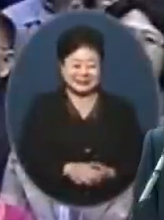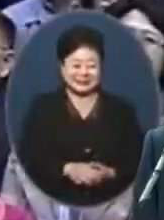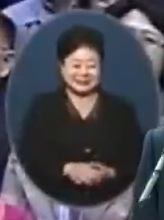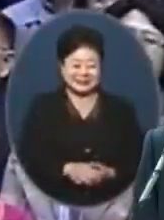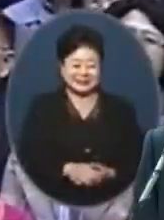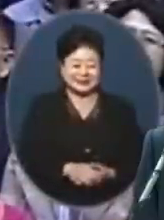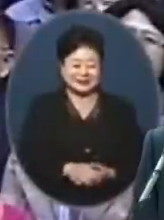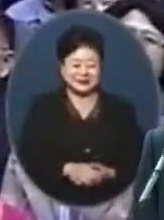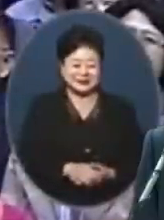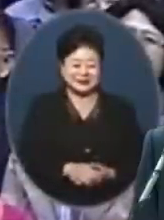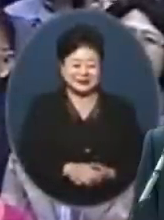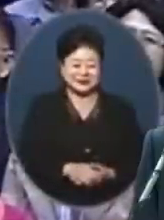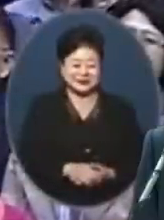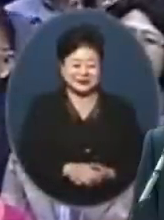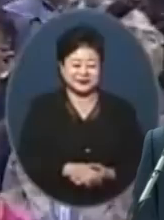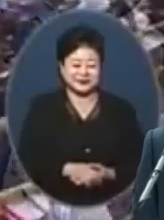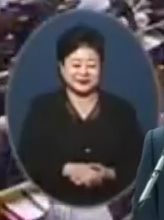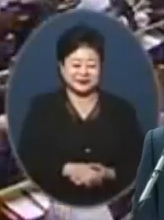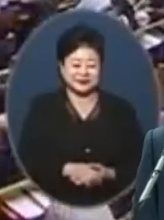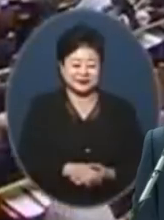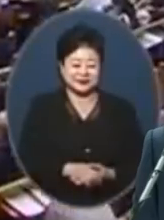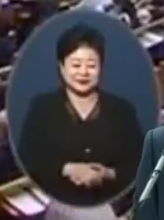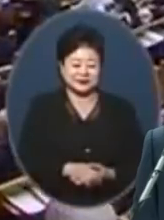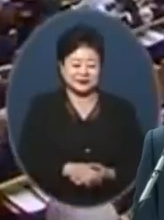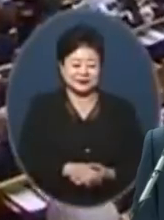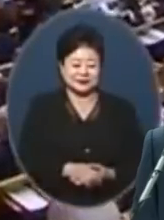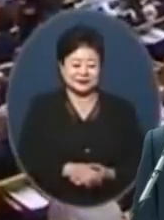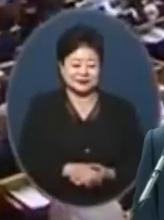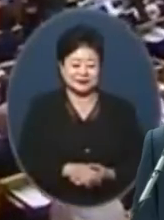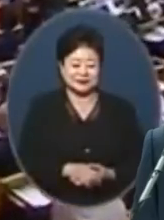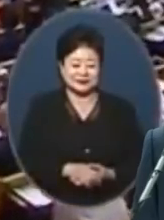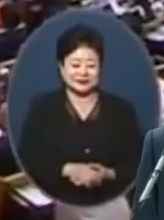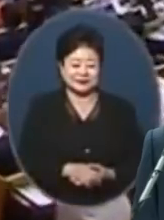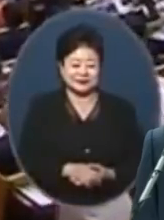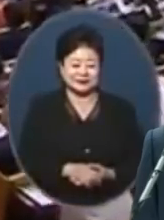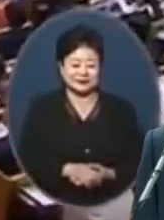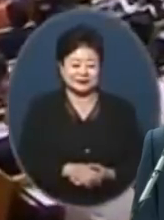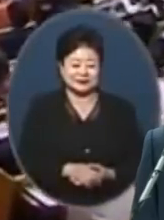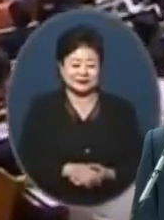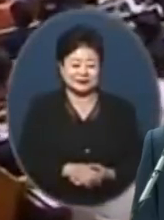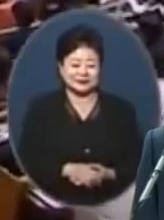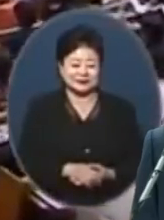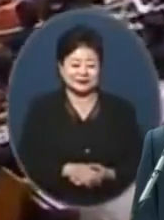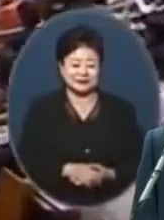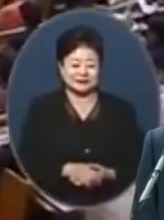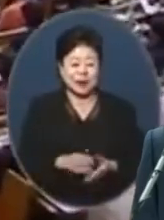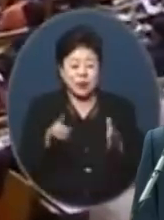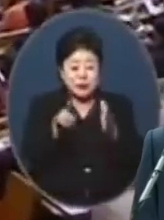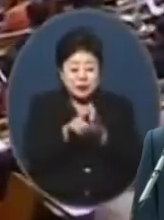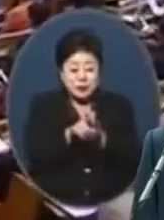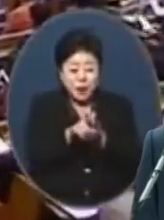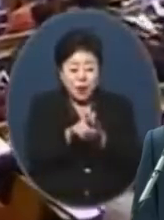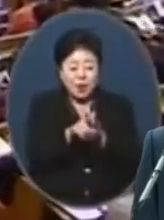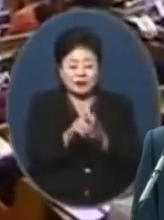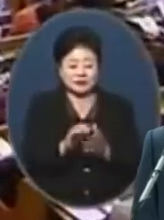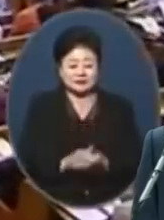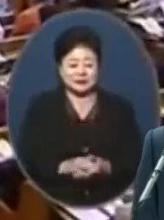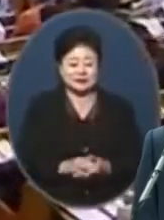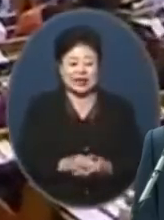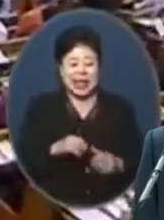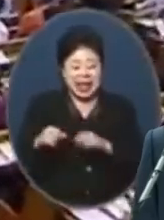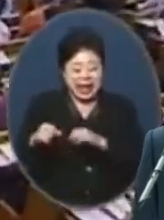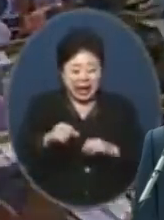of your heart, imagine and visualize and see that your dream is already fulfilled. 믿음으로